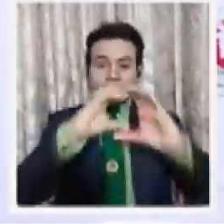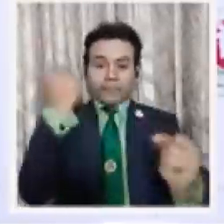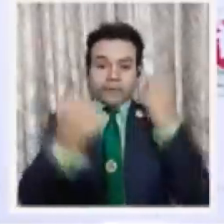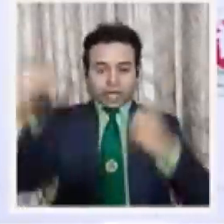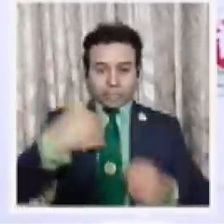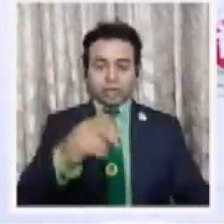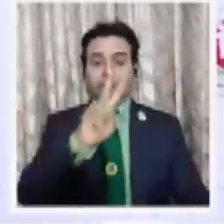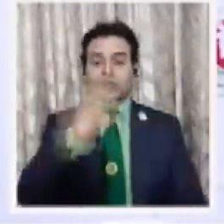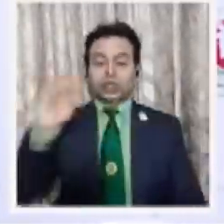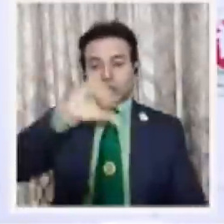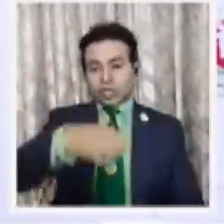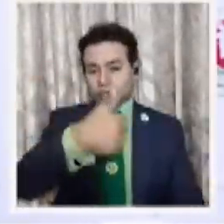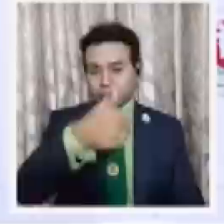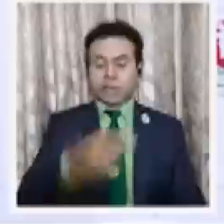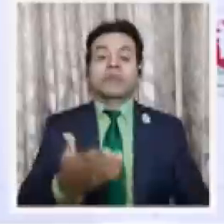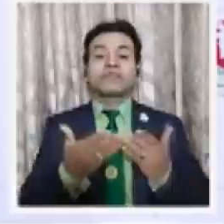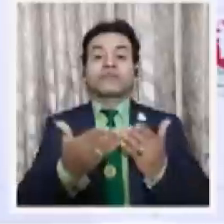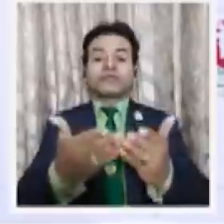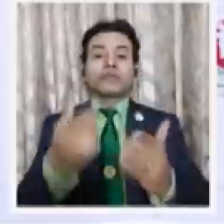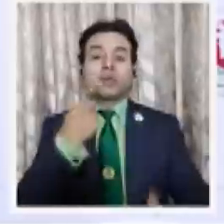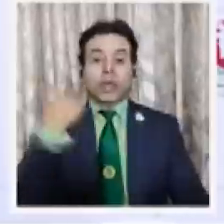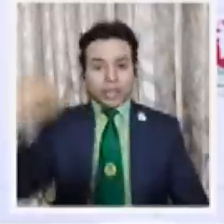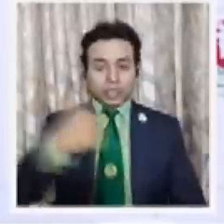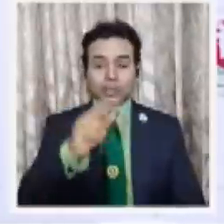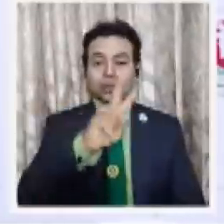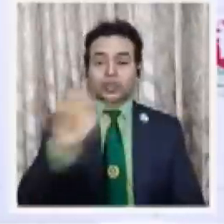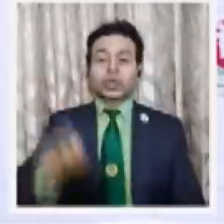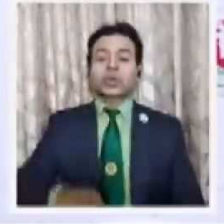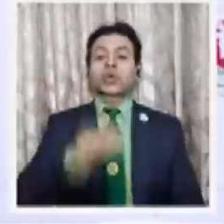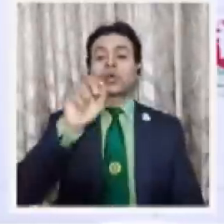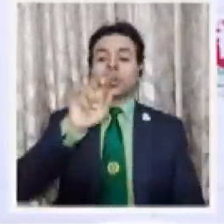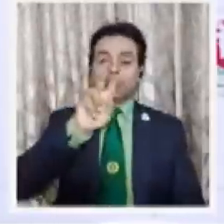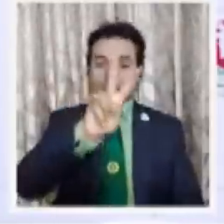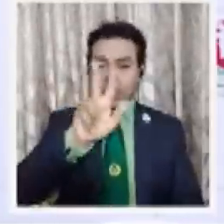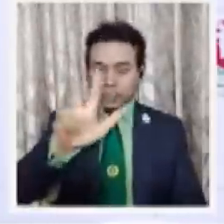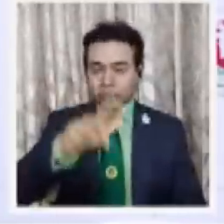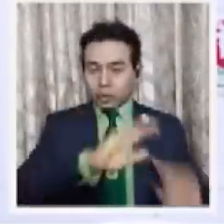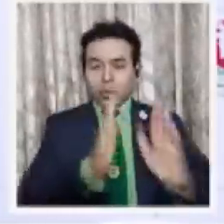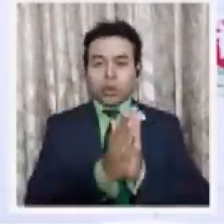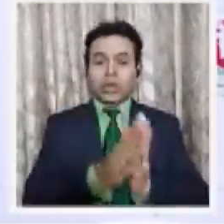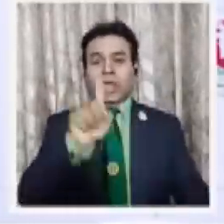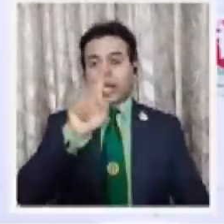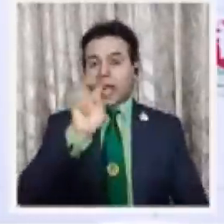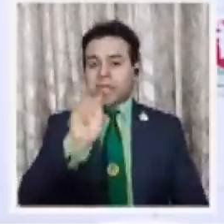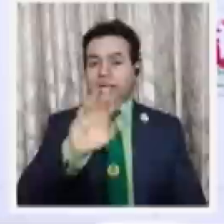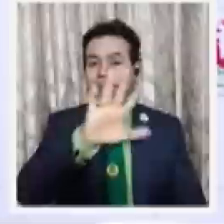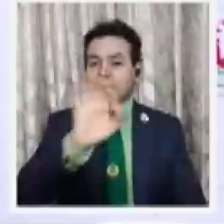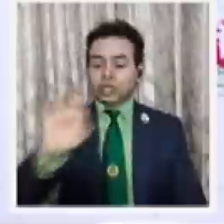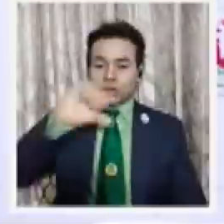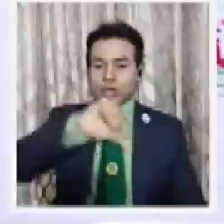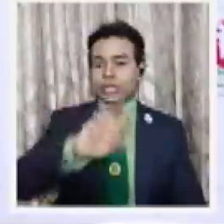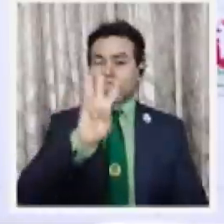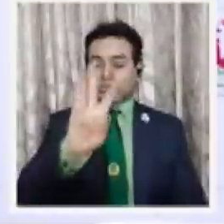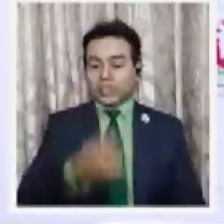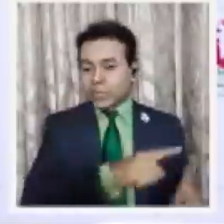24 ঘন্টায় স্ক্রিনিং হয়েছে 3টি আন্তর্জাতিক বিমানবন্দরে 1,069 জন, সকল স্থলবন্দরে 296 জন এবং 2টি